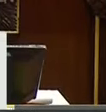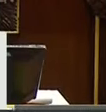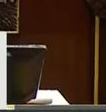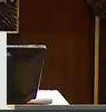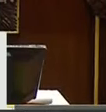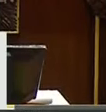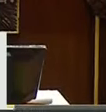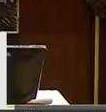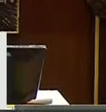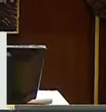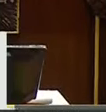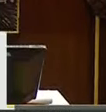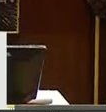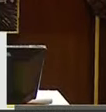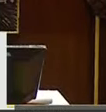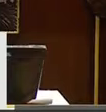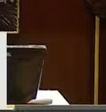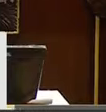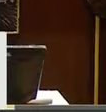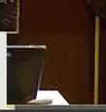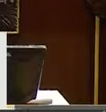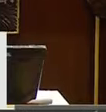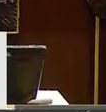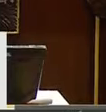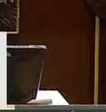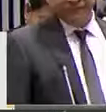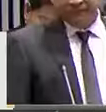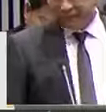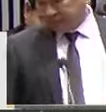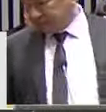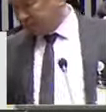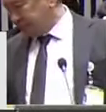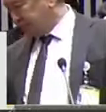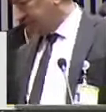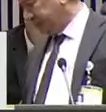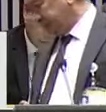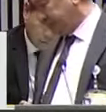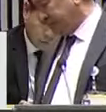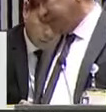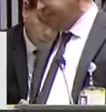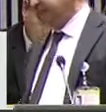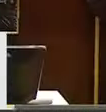123พันตำรวจตรีชาวฤทธิ์เลาหะอุดมพันธ ์ธนธรจึงรุ่งเรืองกิจครับ